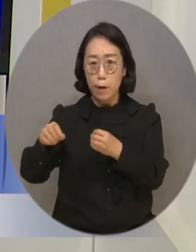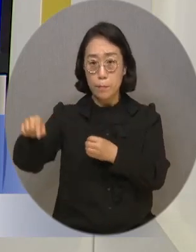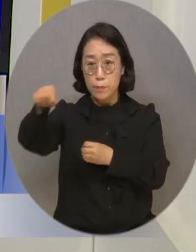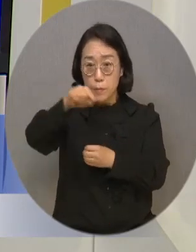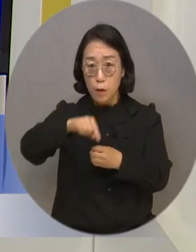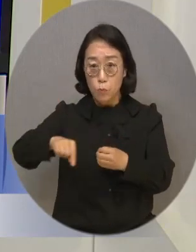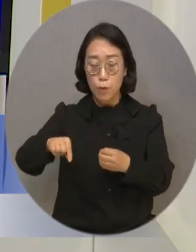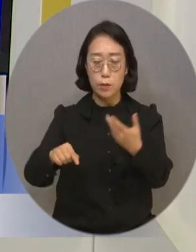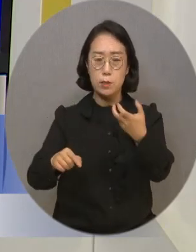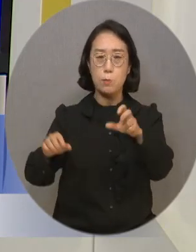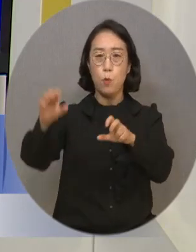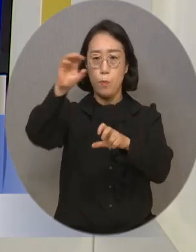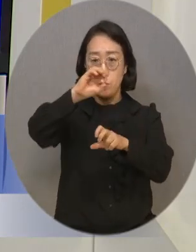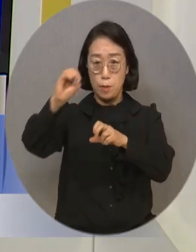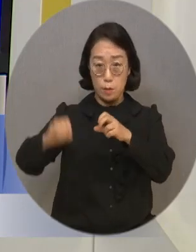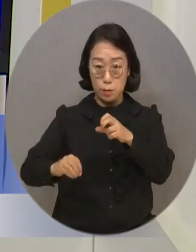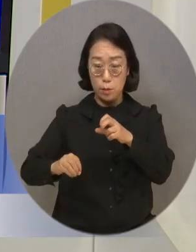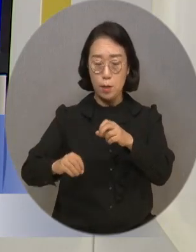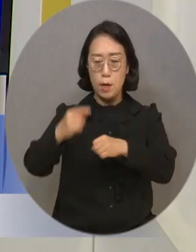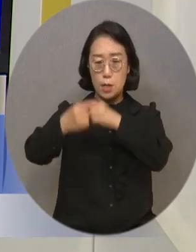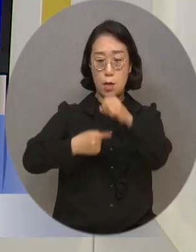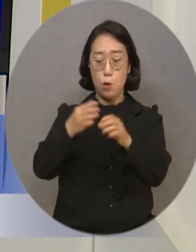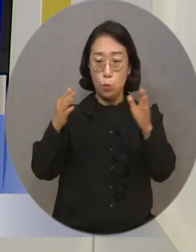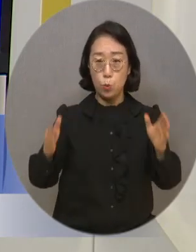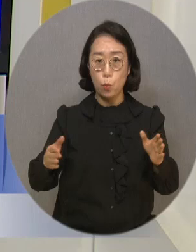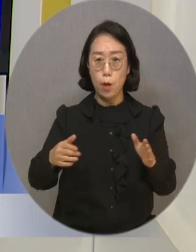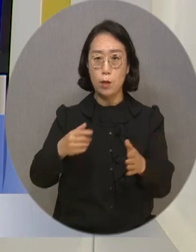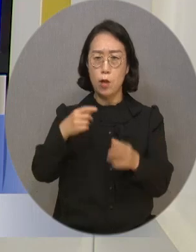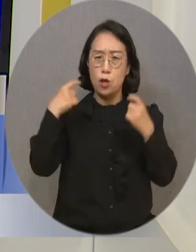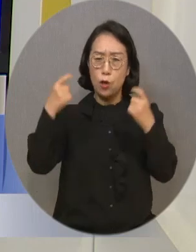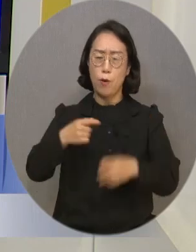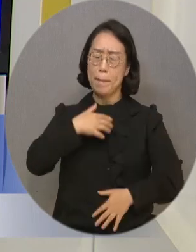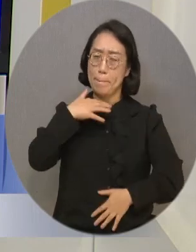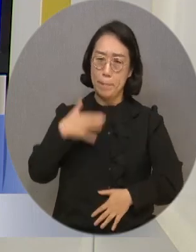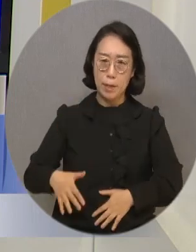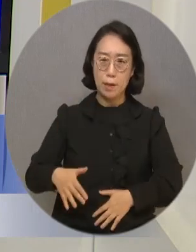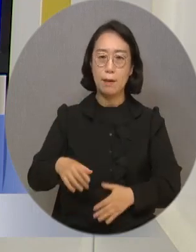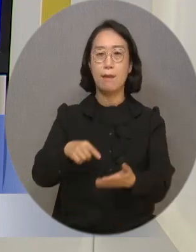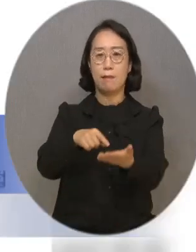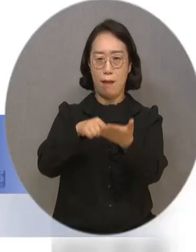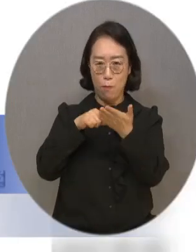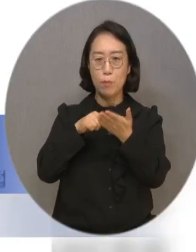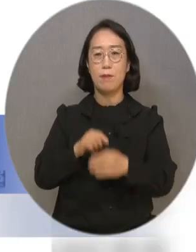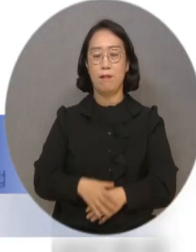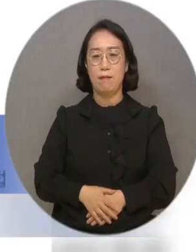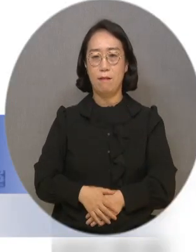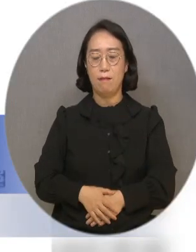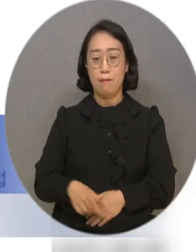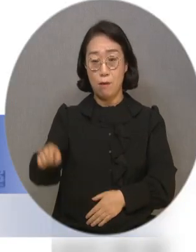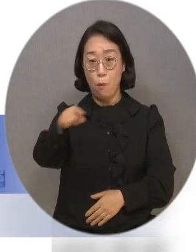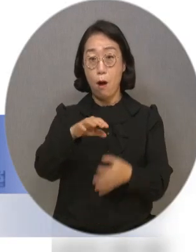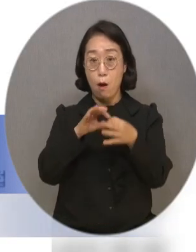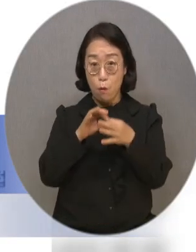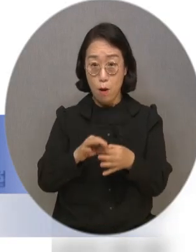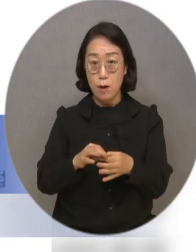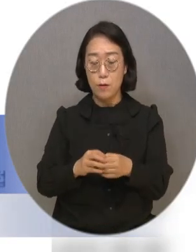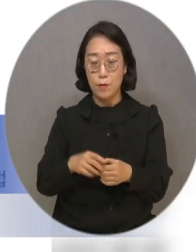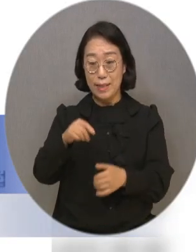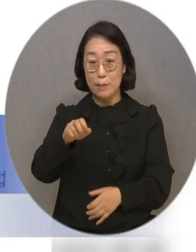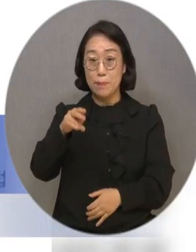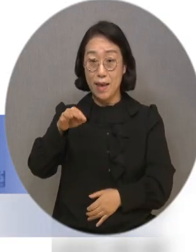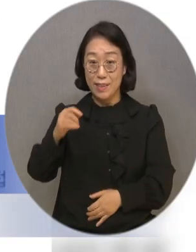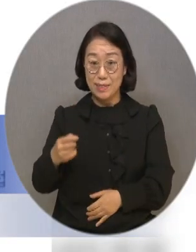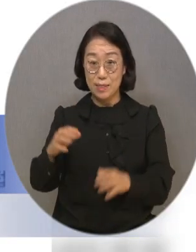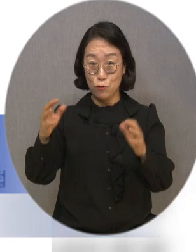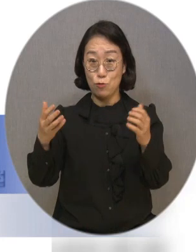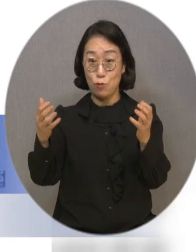75%가 1년에 한 번도 여행을 다녀온 경험이 없다는 결과를 발표했는데요. 이와 관련해 국민의힘 김혜지